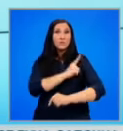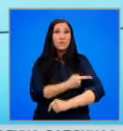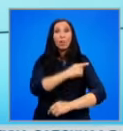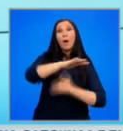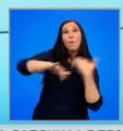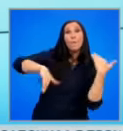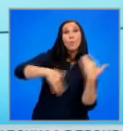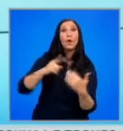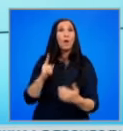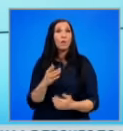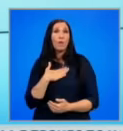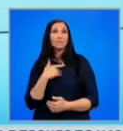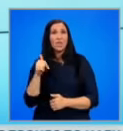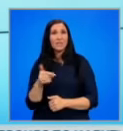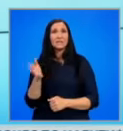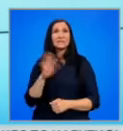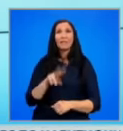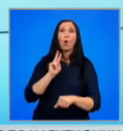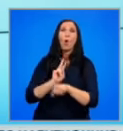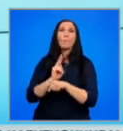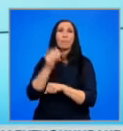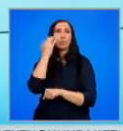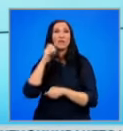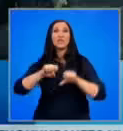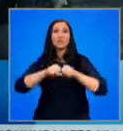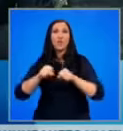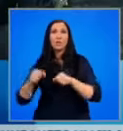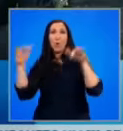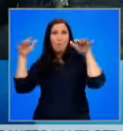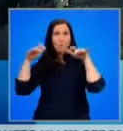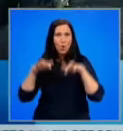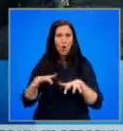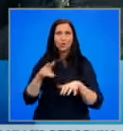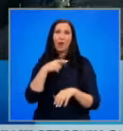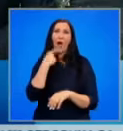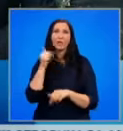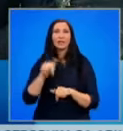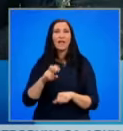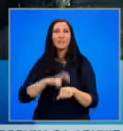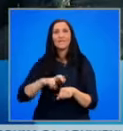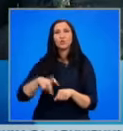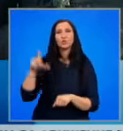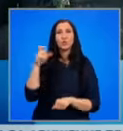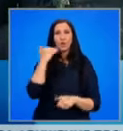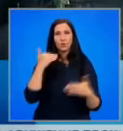разрази този следобед в Бургас. За щетите от пороя ще ни каже сега Давид Сукнаров. Добър вечер.